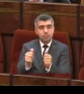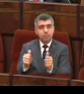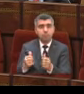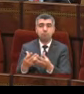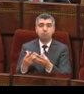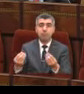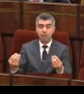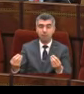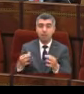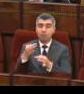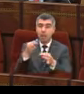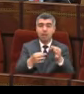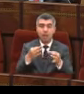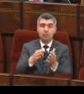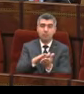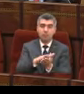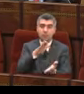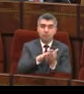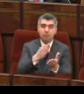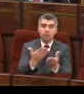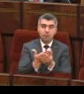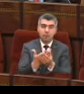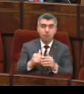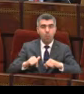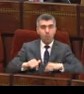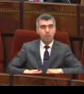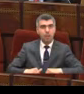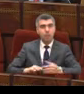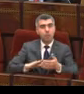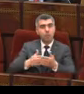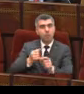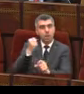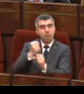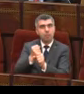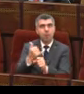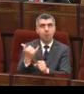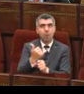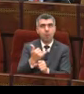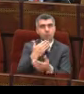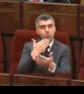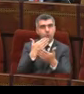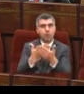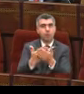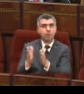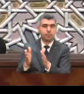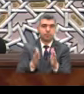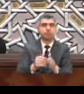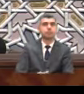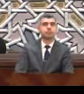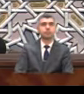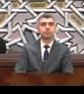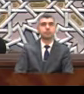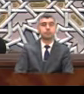مؤسف جدا اوضاع اجتماعيه اللي كنعيشوها. الوزاره خصها تلعب دور كبير وكبير وكبير جدا. شكرا سيد النائب.